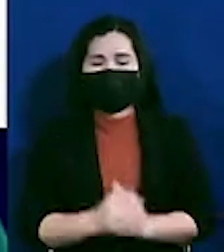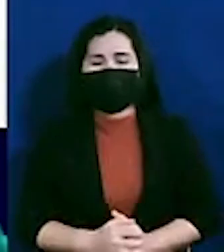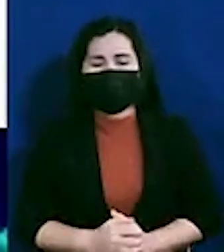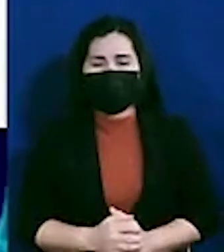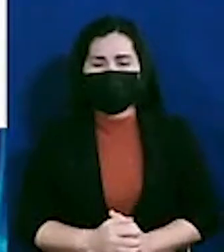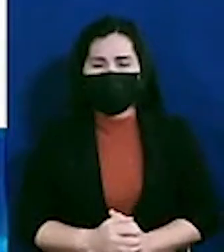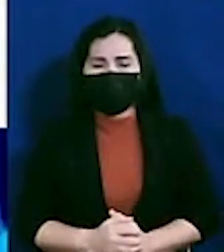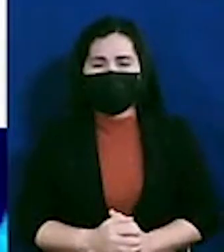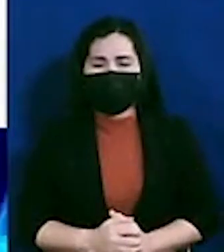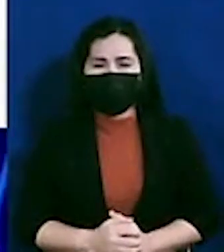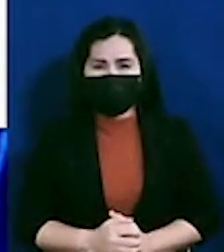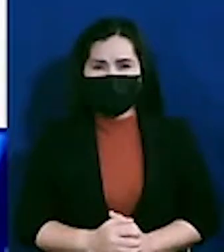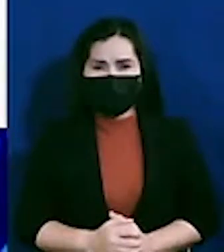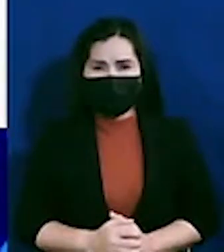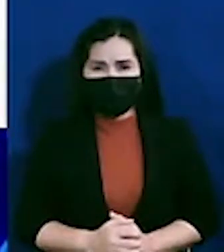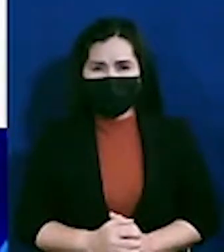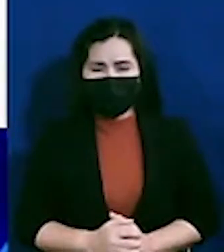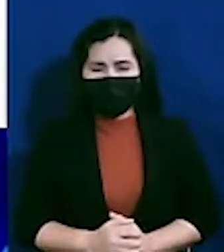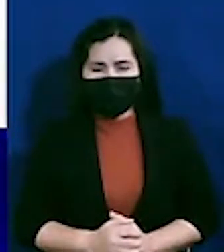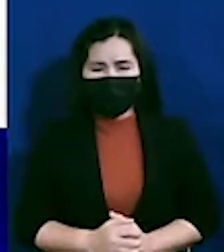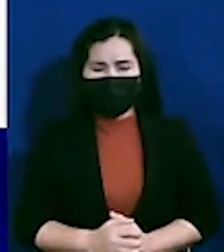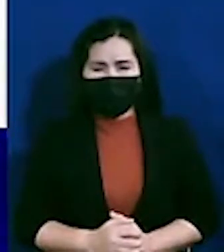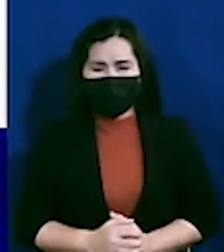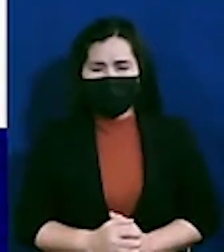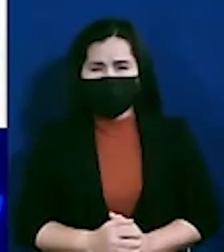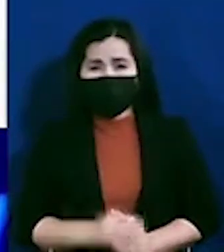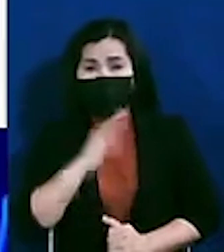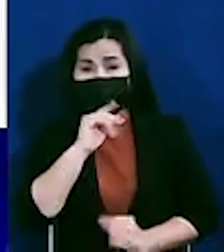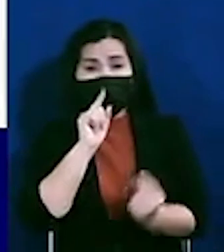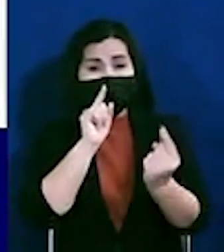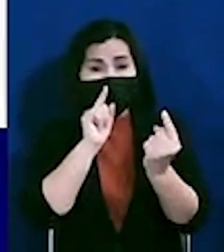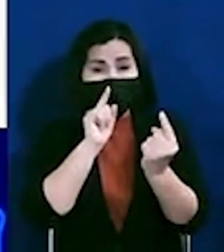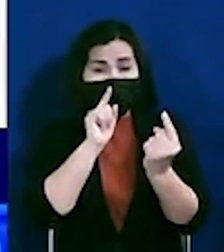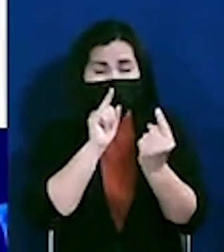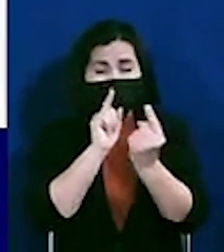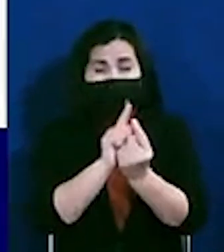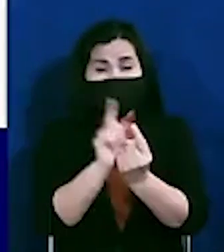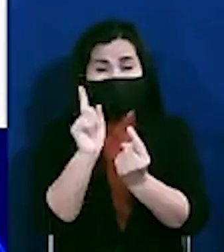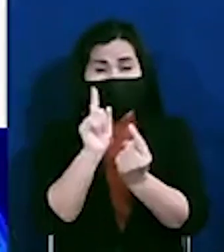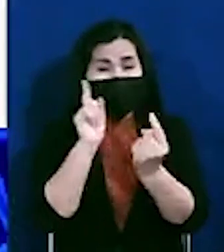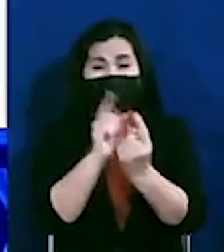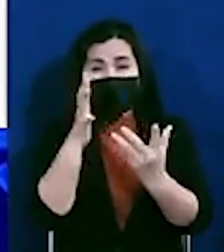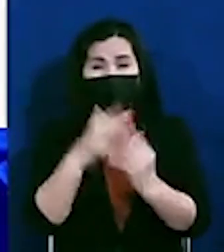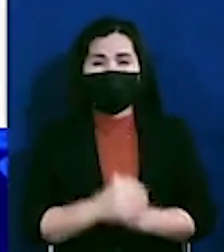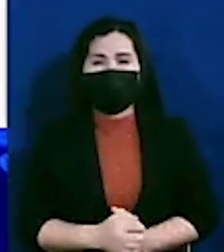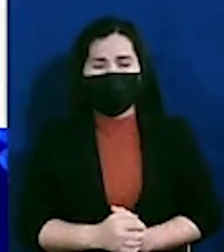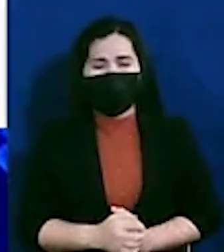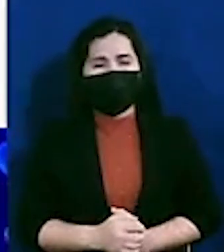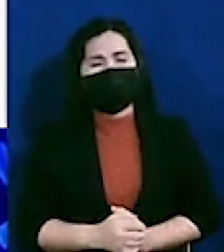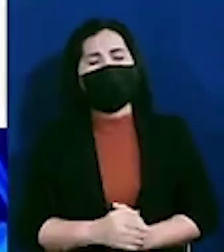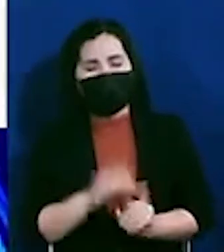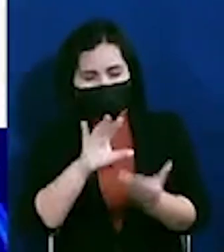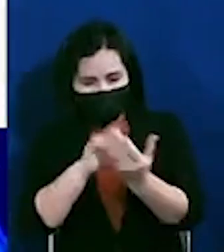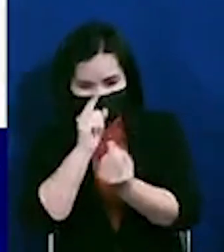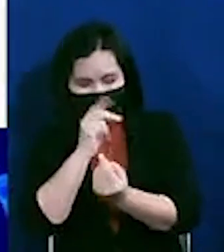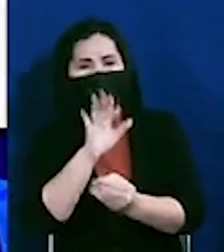เทสที่ว่าเนี่ยนะครับเอาถ้าเป็น Negativeโอเคแล้วก็ให้คำอธิบายค่ะท่านไปว่าถ้าท่านยังไม่เจอเชื้อนะ